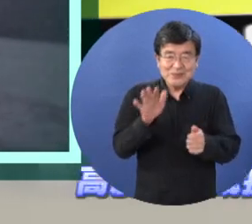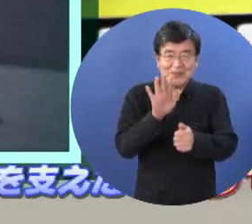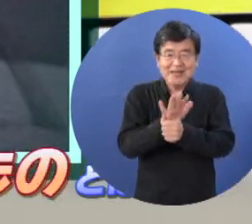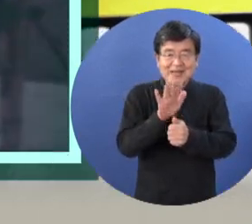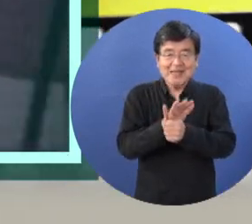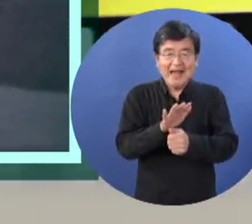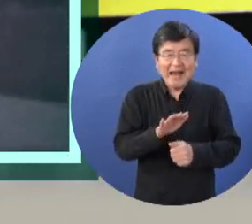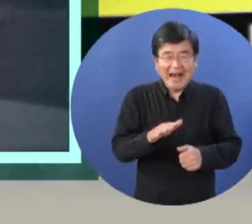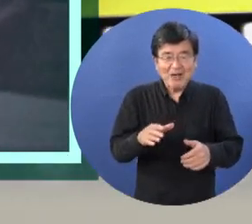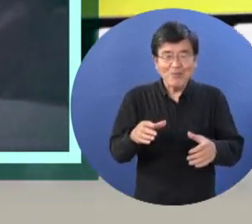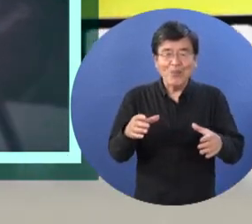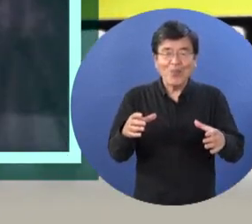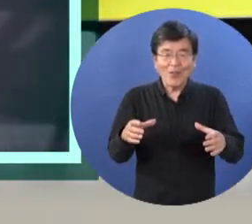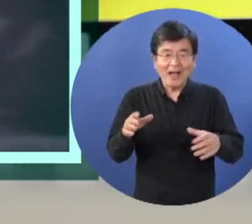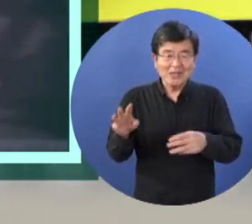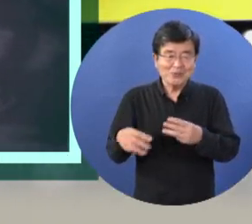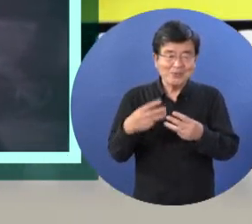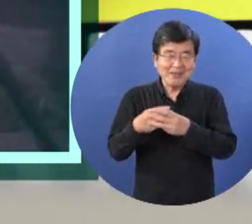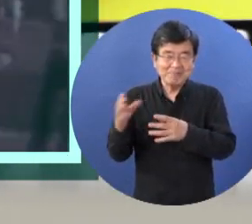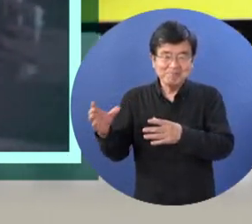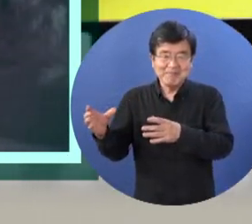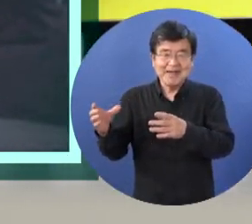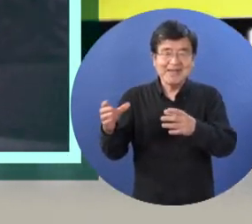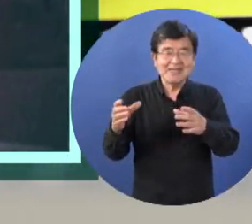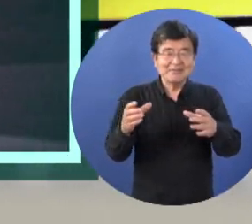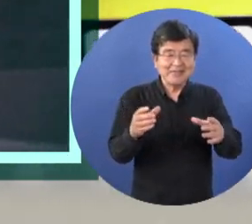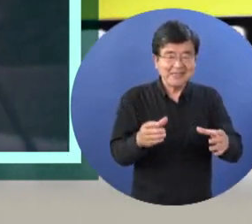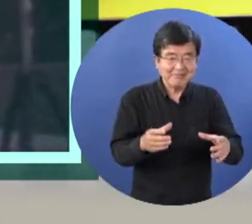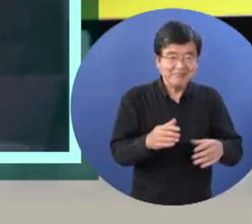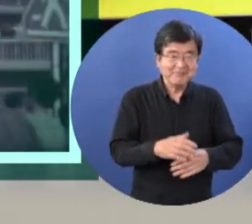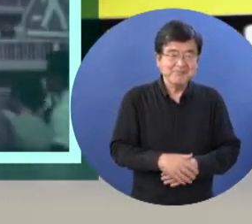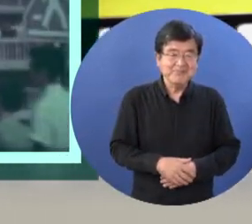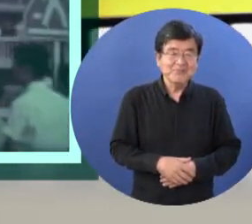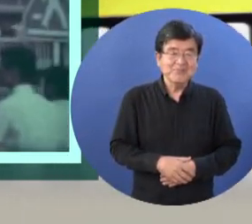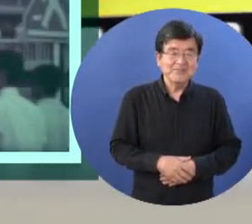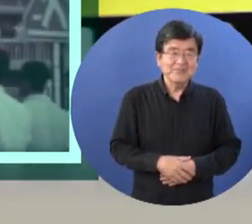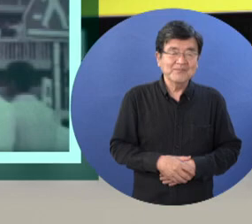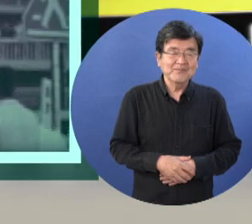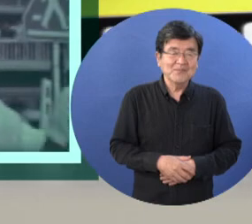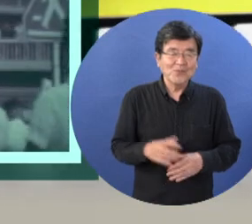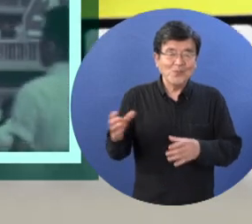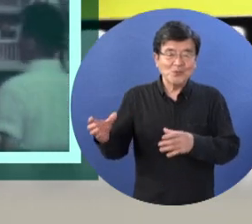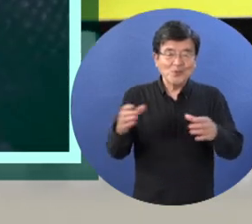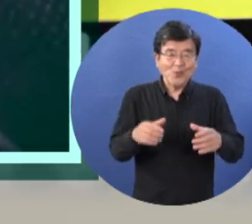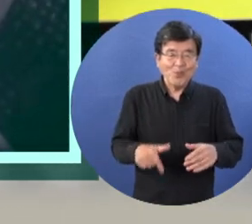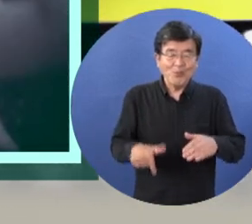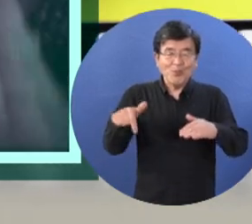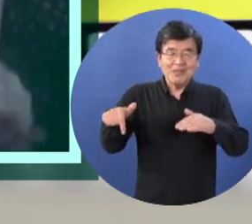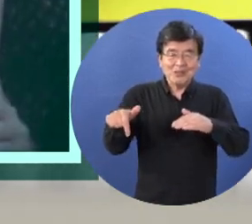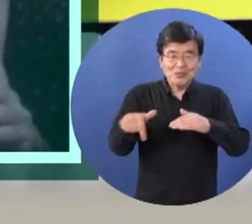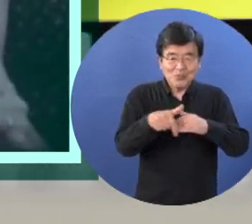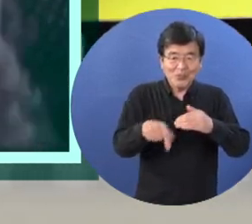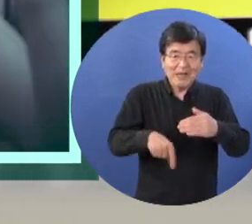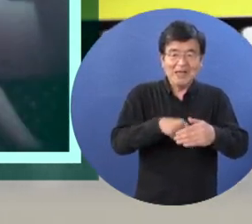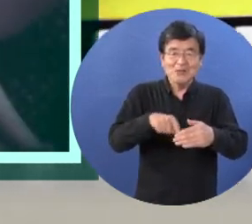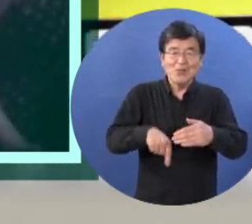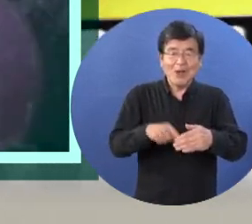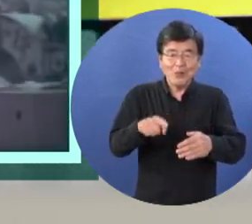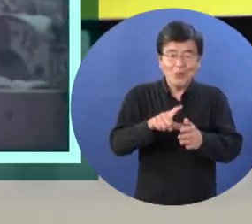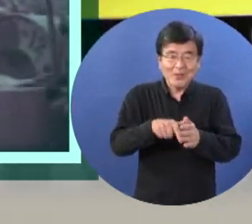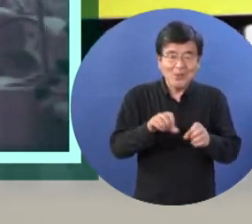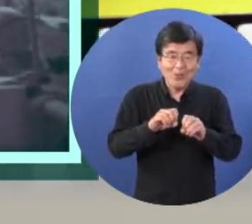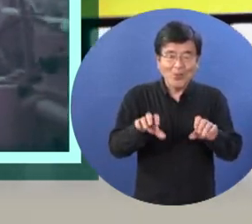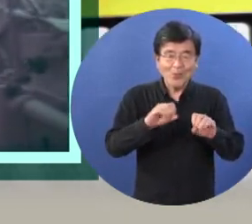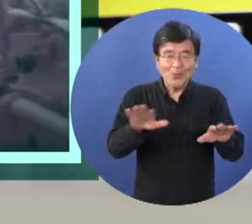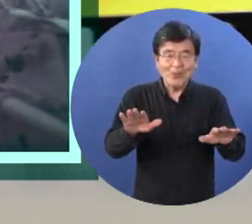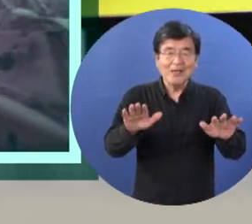度経済成長期を支えたあるものが吹田にやってきました。その輸送プロジェクトを追いかけた内容がこの時放